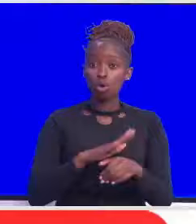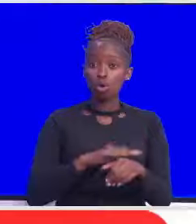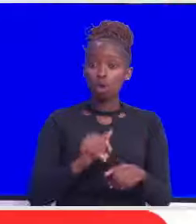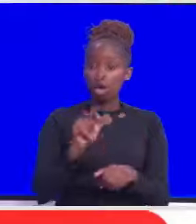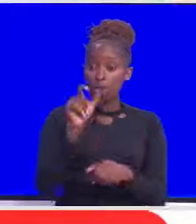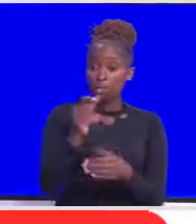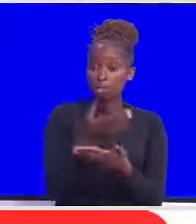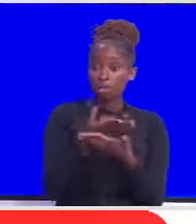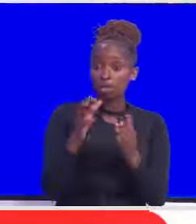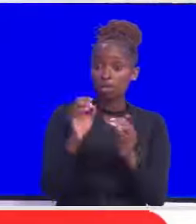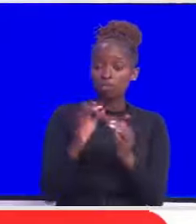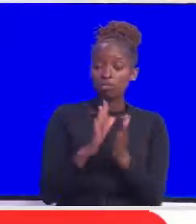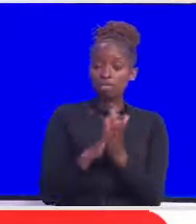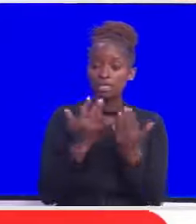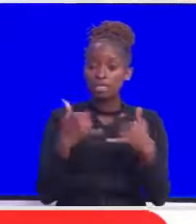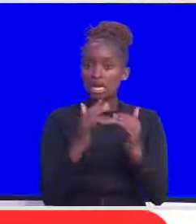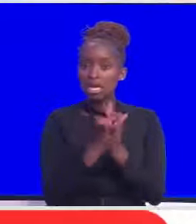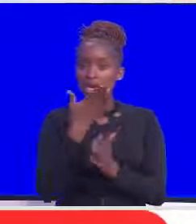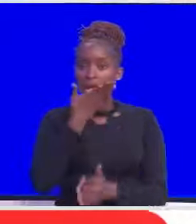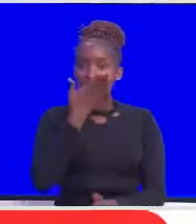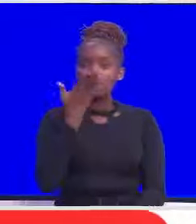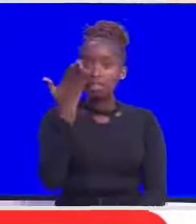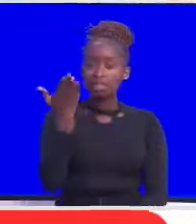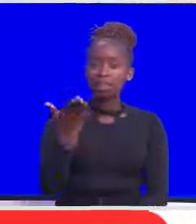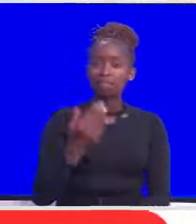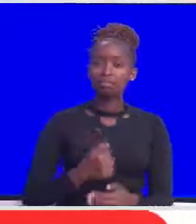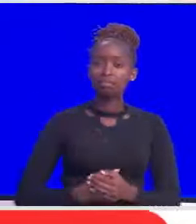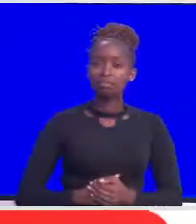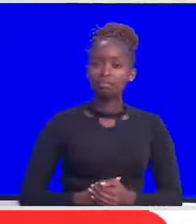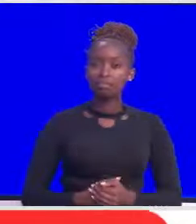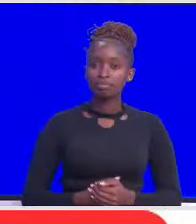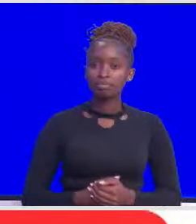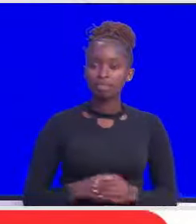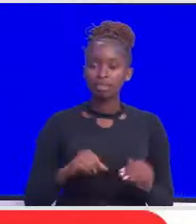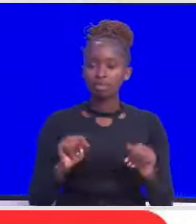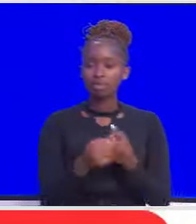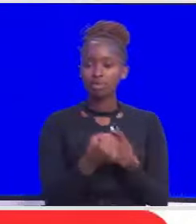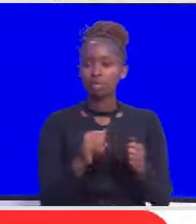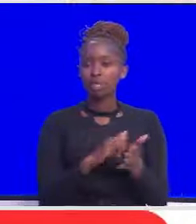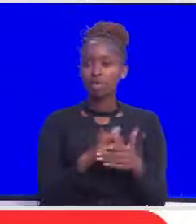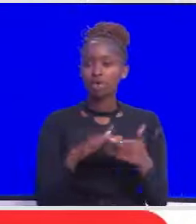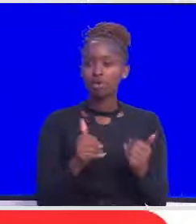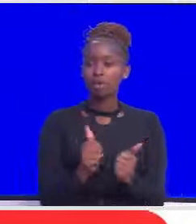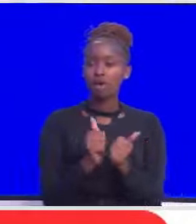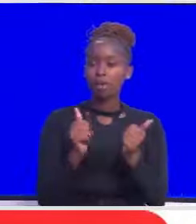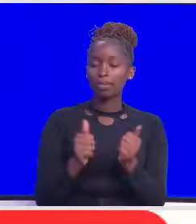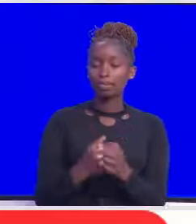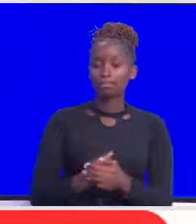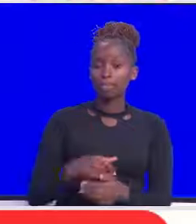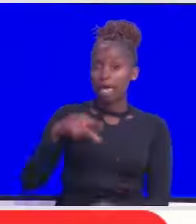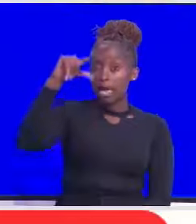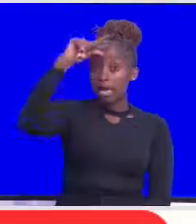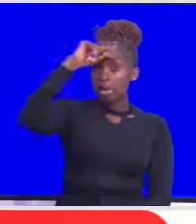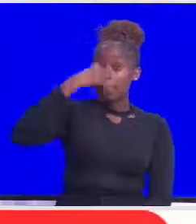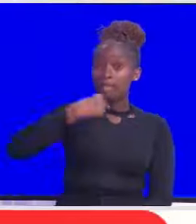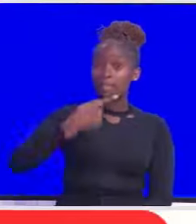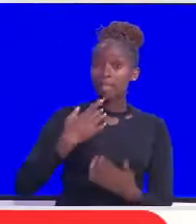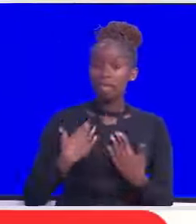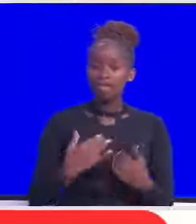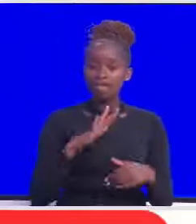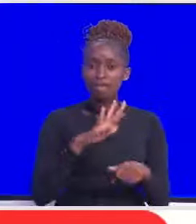nobody to answer them. There is no maize. Na serikali inasema ati mbegu ni